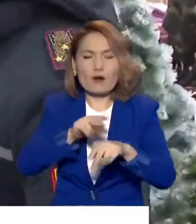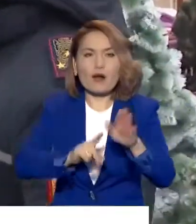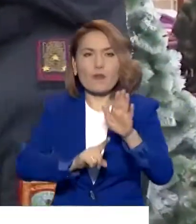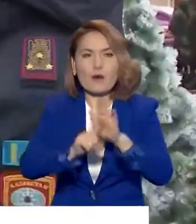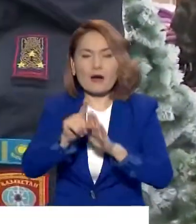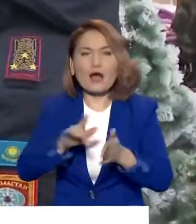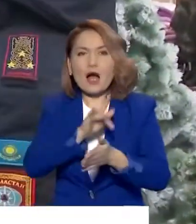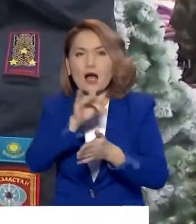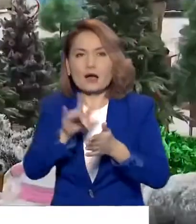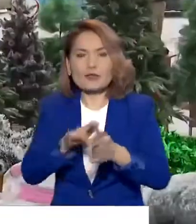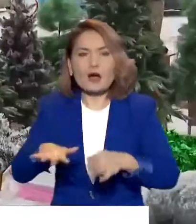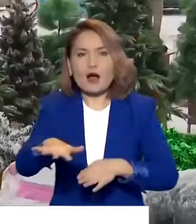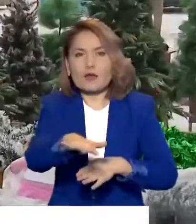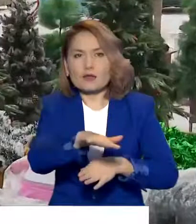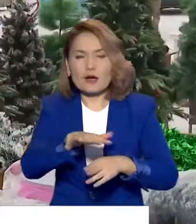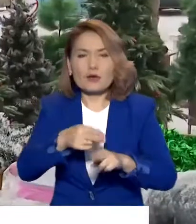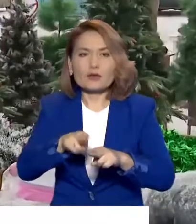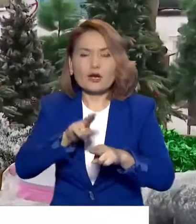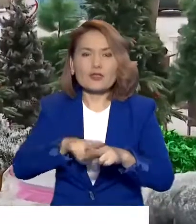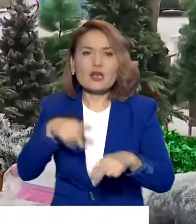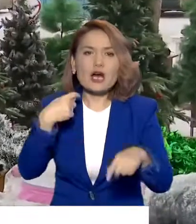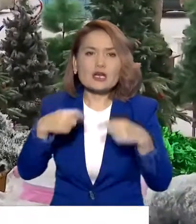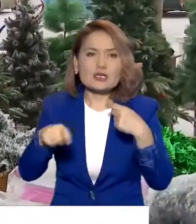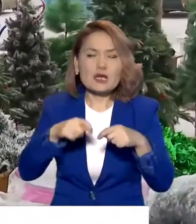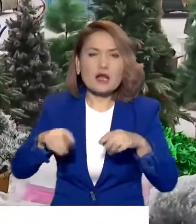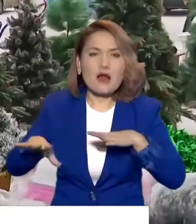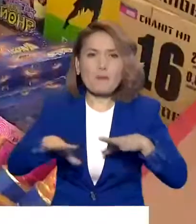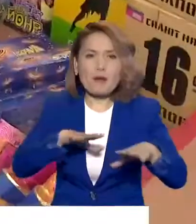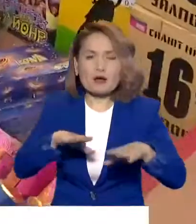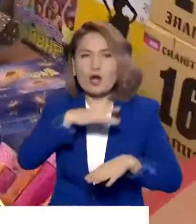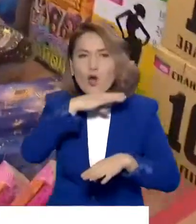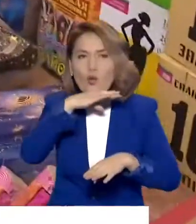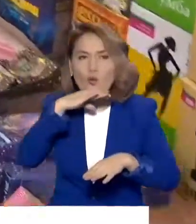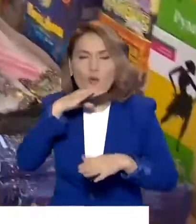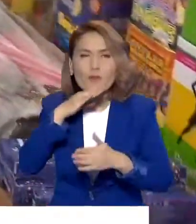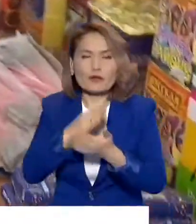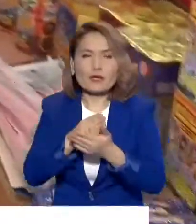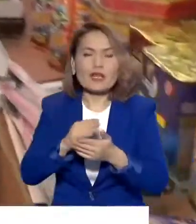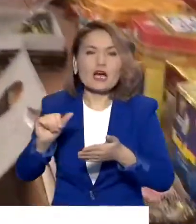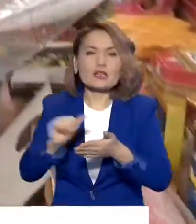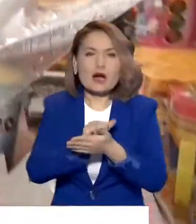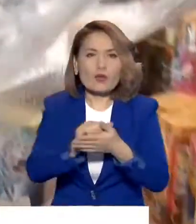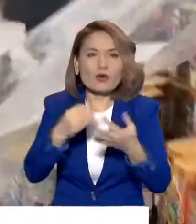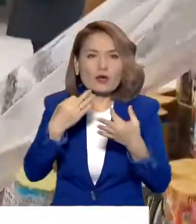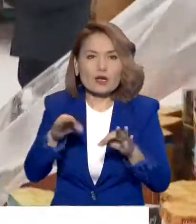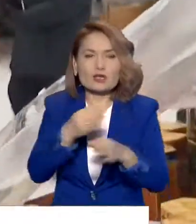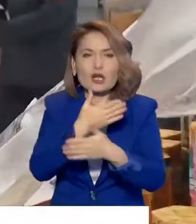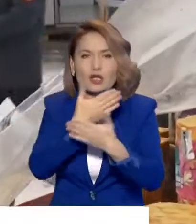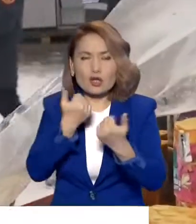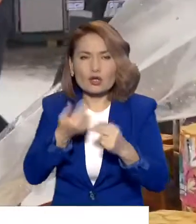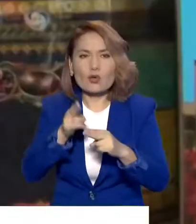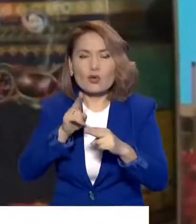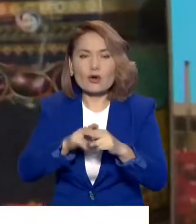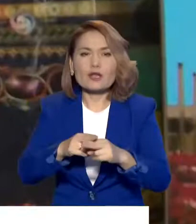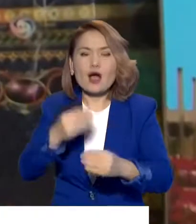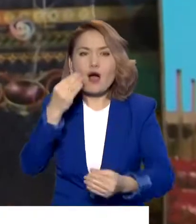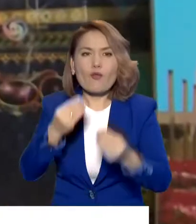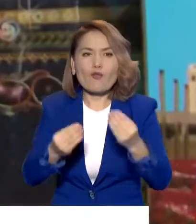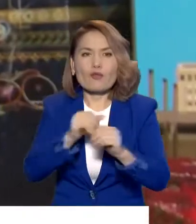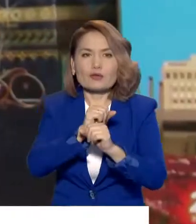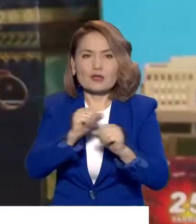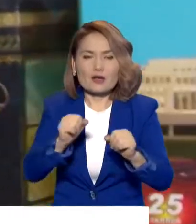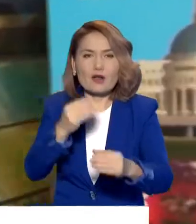Жалпы қаланың осы аумағында орналасқан сауда нүктелері мен базарлар көп. Демек сертификаты жоқ, сапасыз жаңа жылдық бұйымдарда мұнда